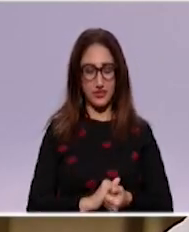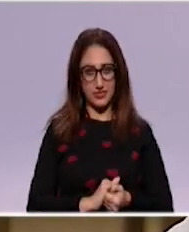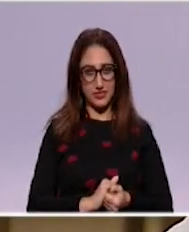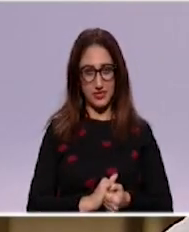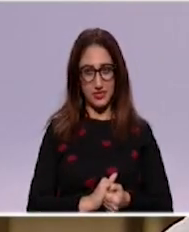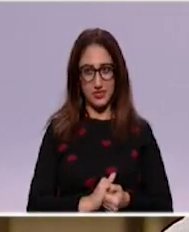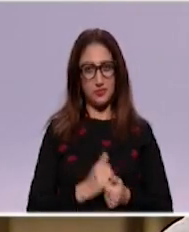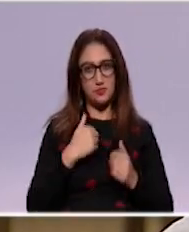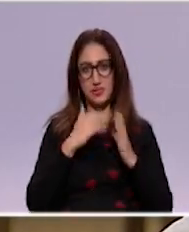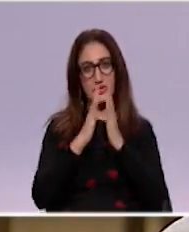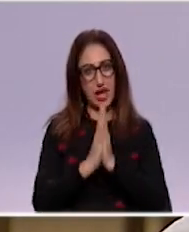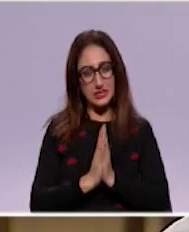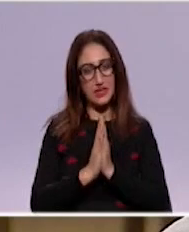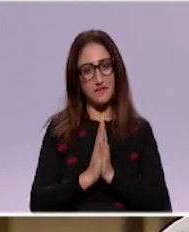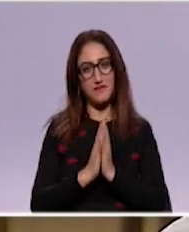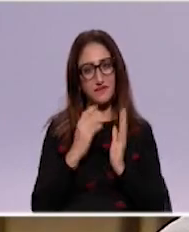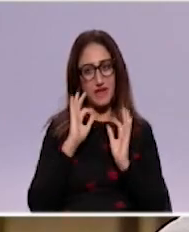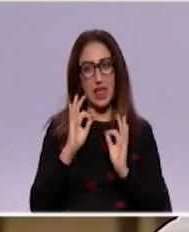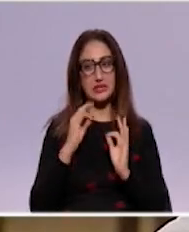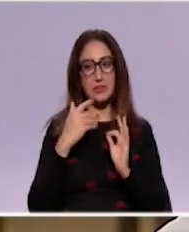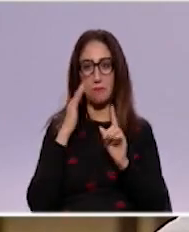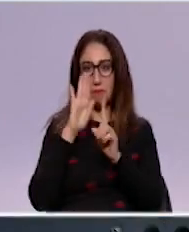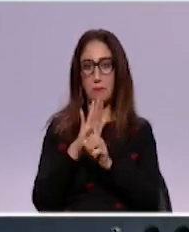مقصرين، احنا اسفين يا هاني. لا انا هقول لك بقى اسفين.